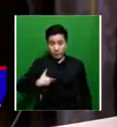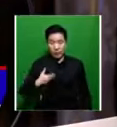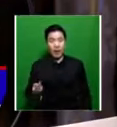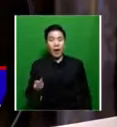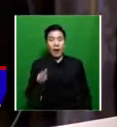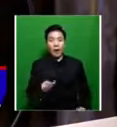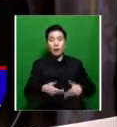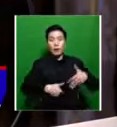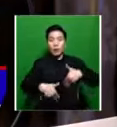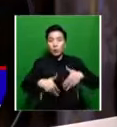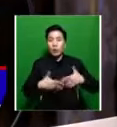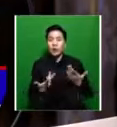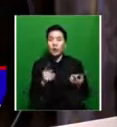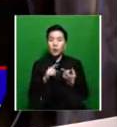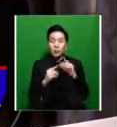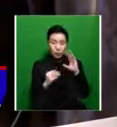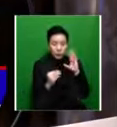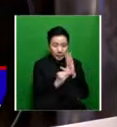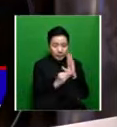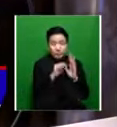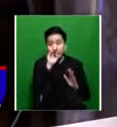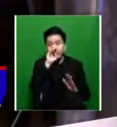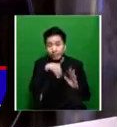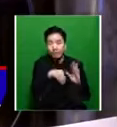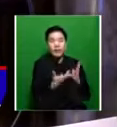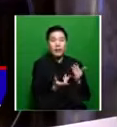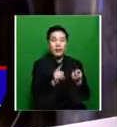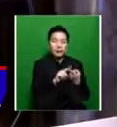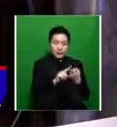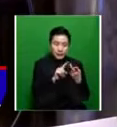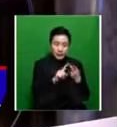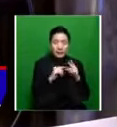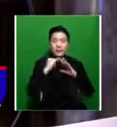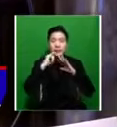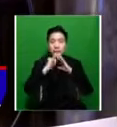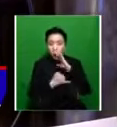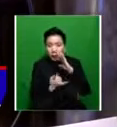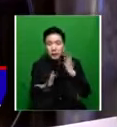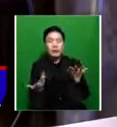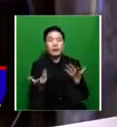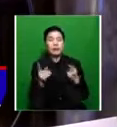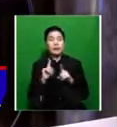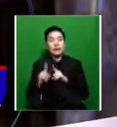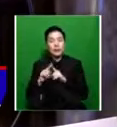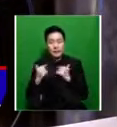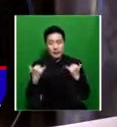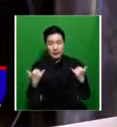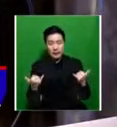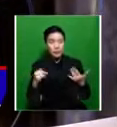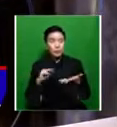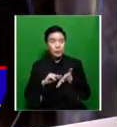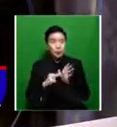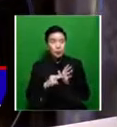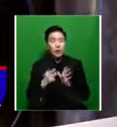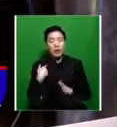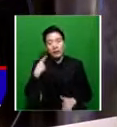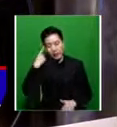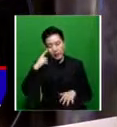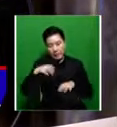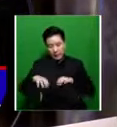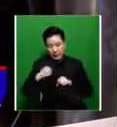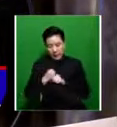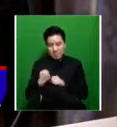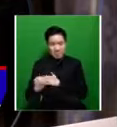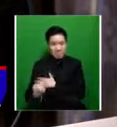ท้องถิ่นไม่ว่าจะเป็นกรุงเทพมหานครนะครับหรือไม่ก็ท้องถิ่นในส่วนต่างจังหวัดเพราะนั้นการดำเนินการในช่วงนี้จึงกำหนดให้มีการดำเนินการอย่างเข้